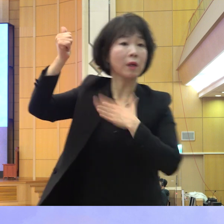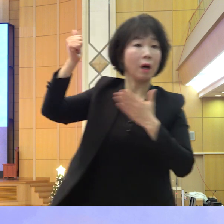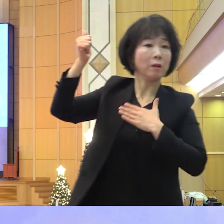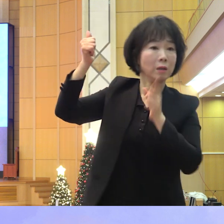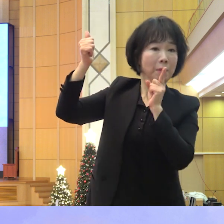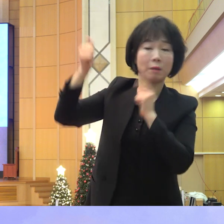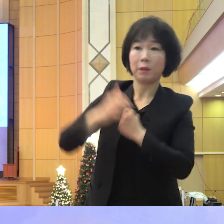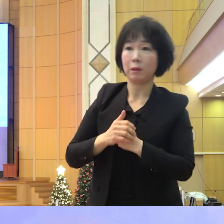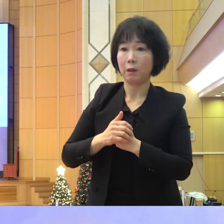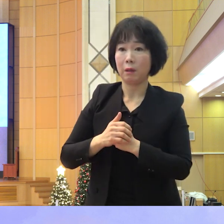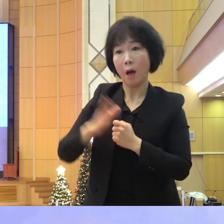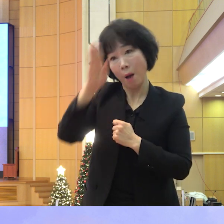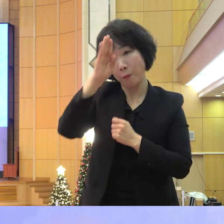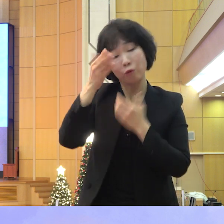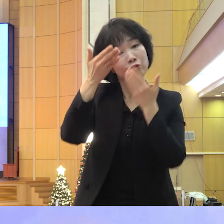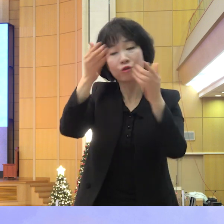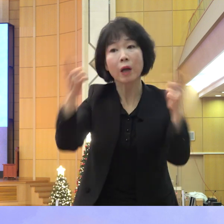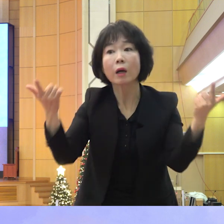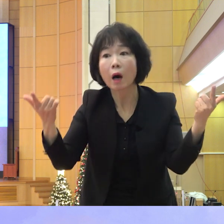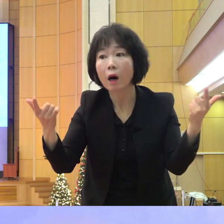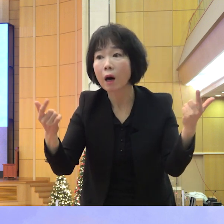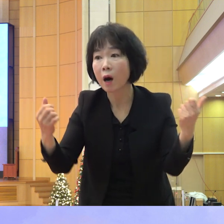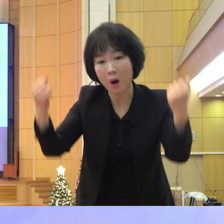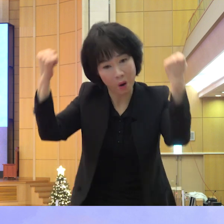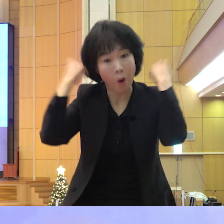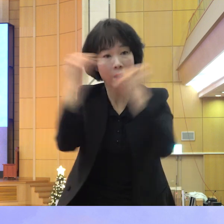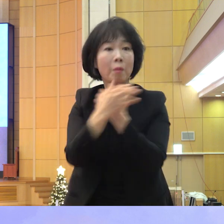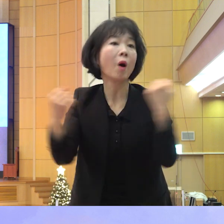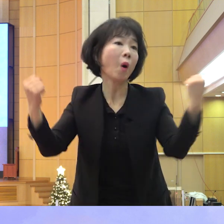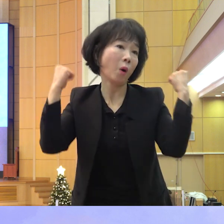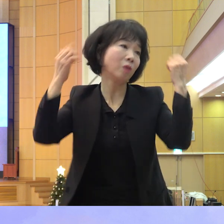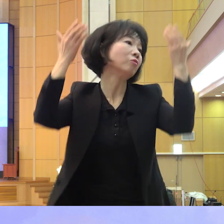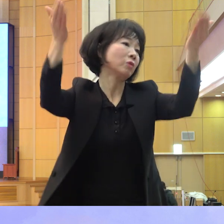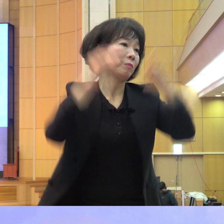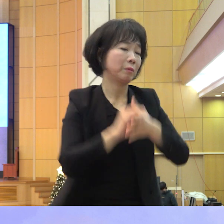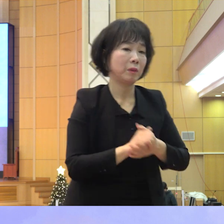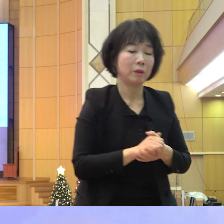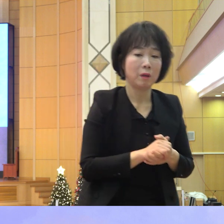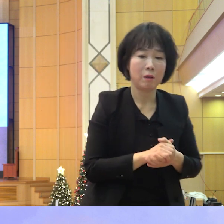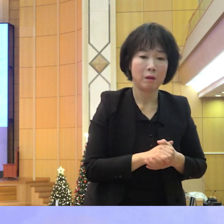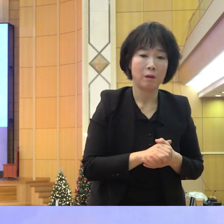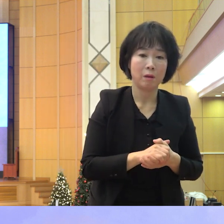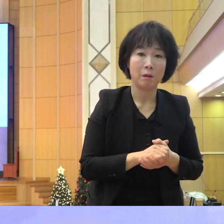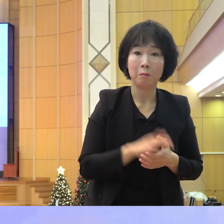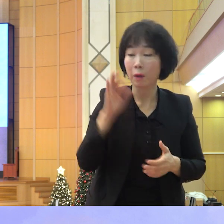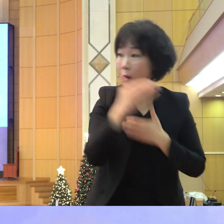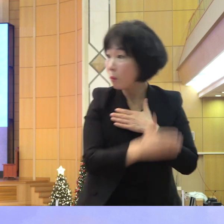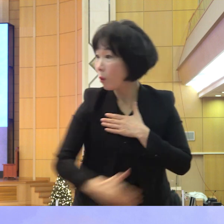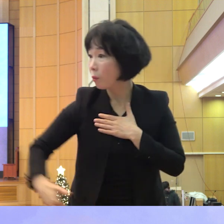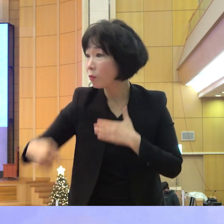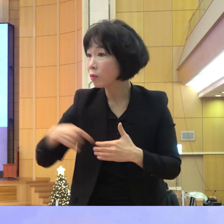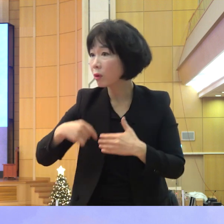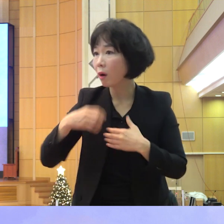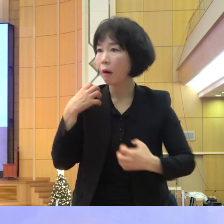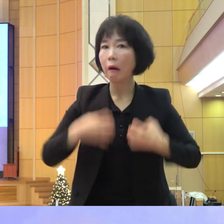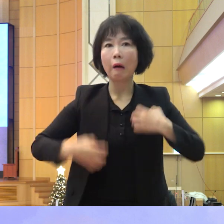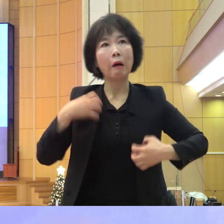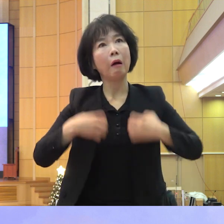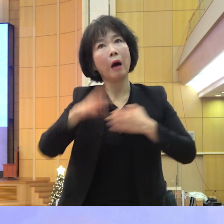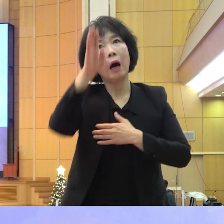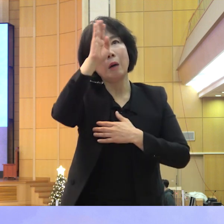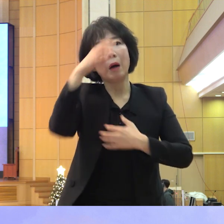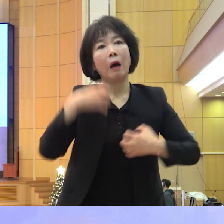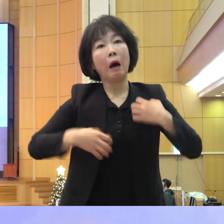그러니까 병을 내리지 않는다는 말은 다른 게 아니에요. 병이라고 하는 것이 생기잖아요.